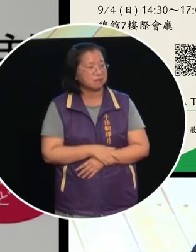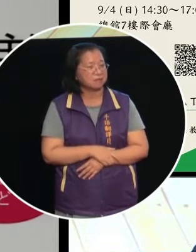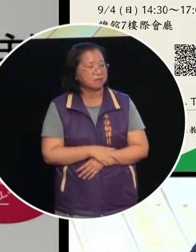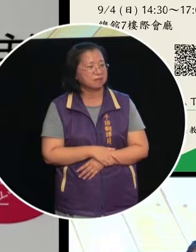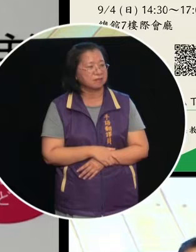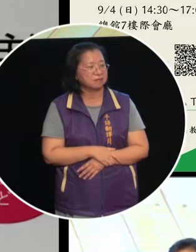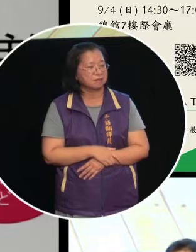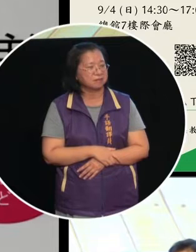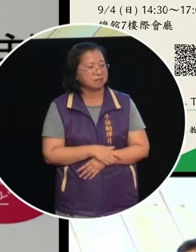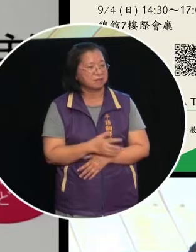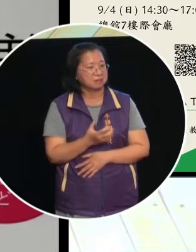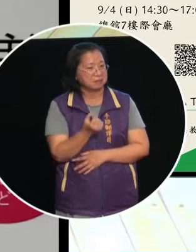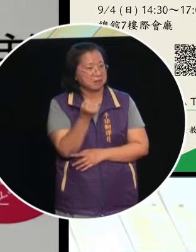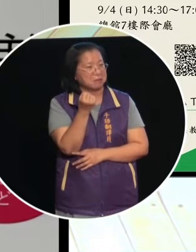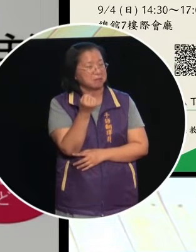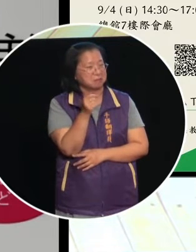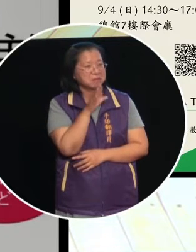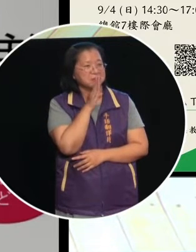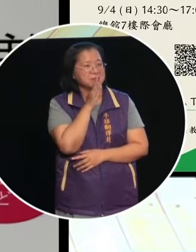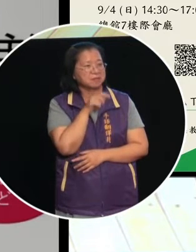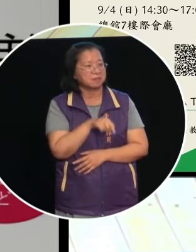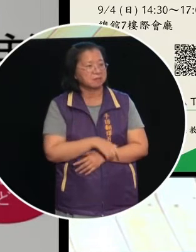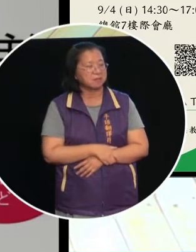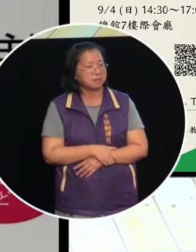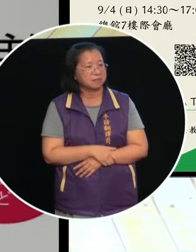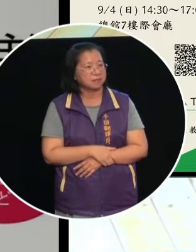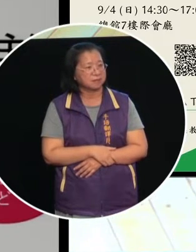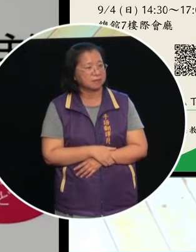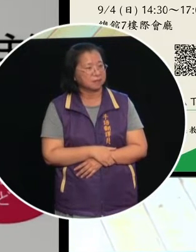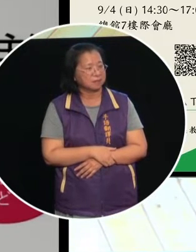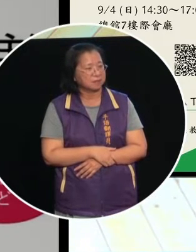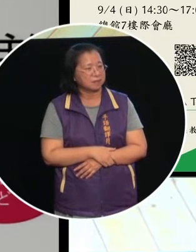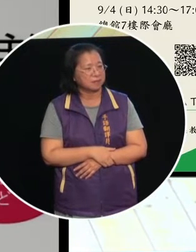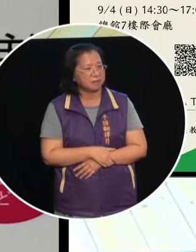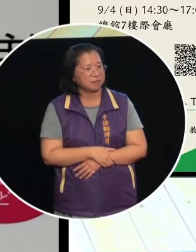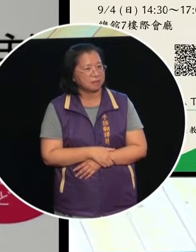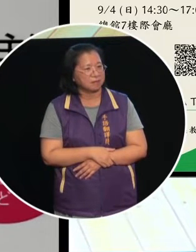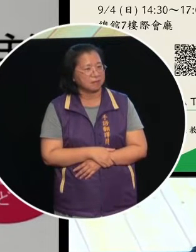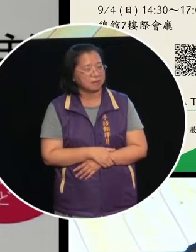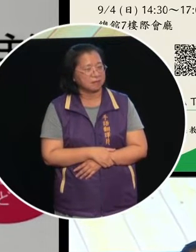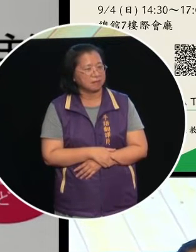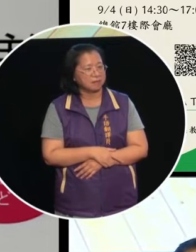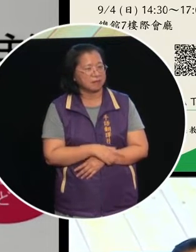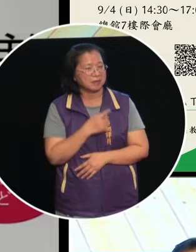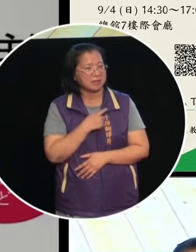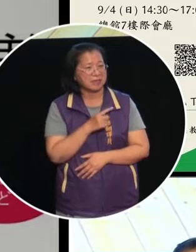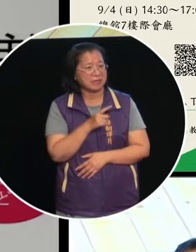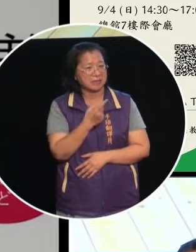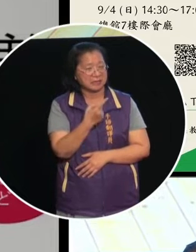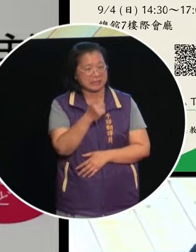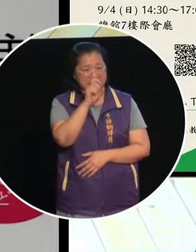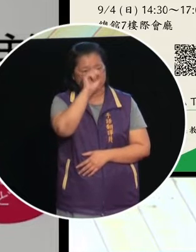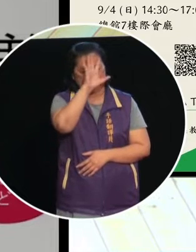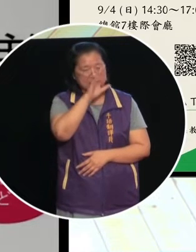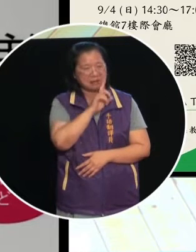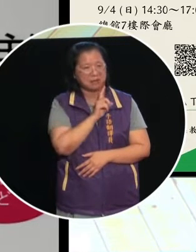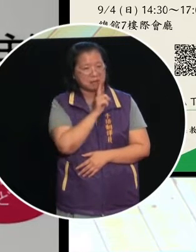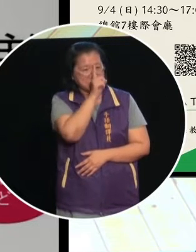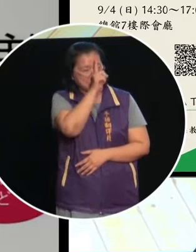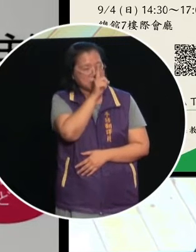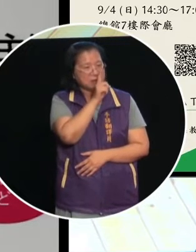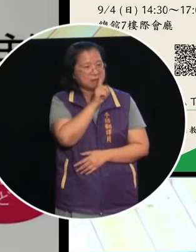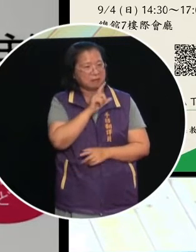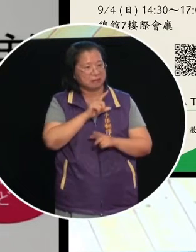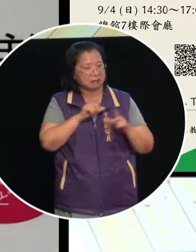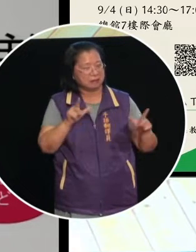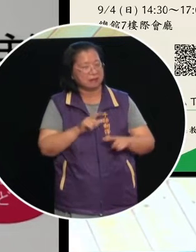相。那么自民党一党在目前是一党独大，那等于是自民党的内部